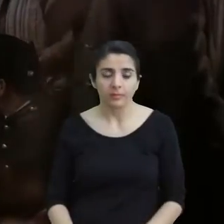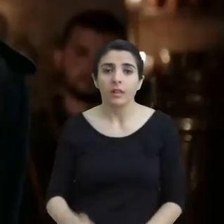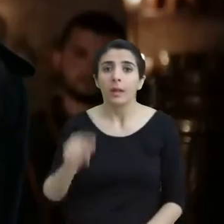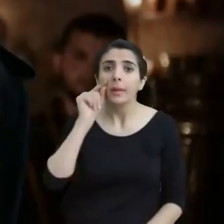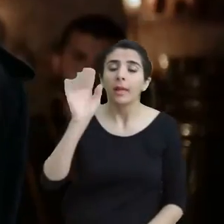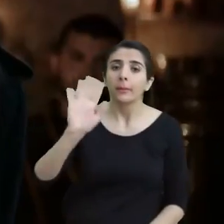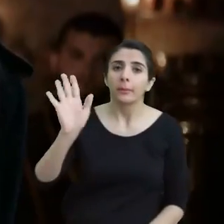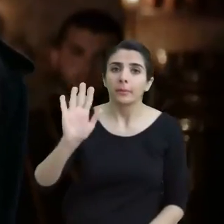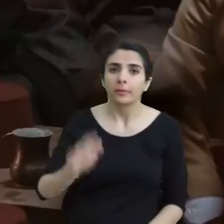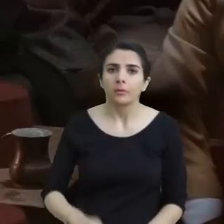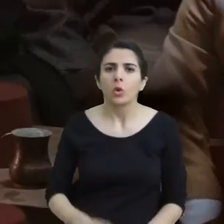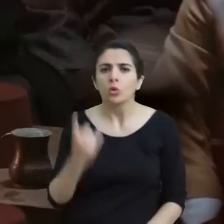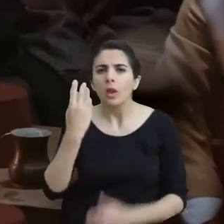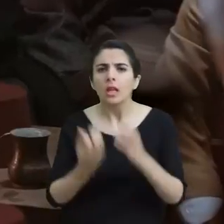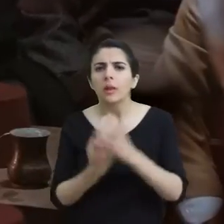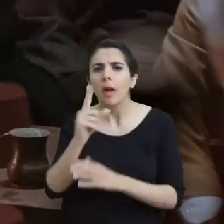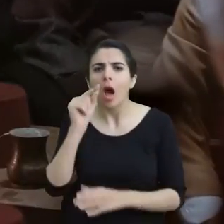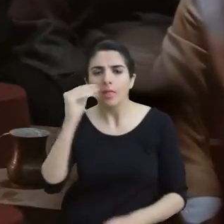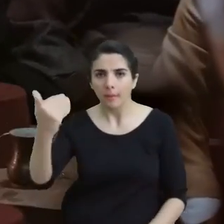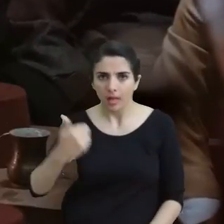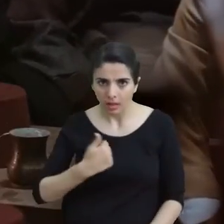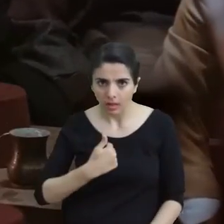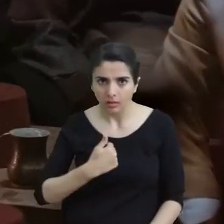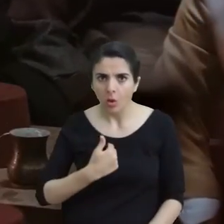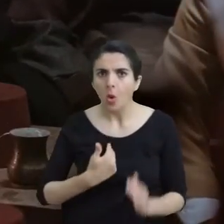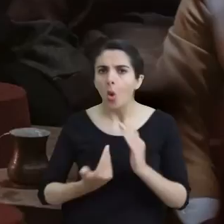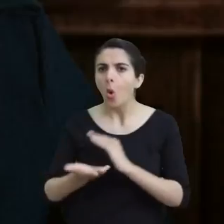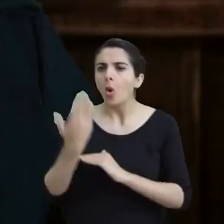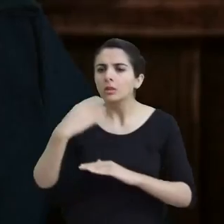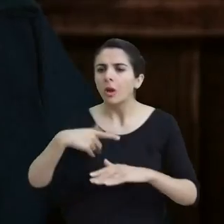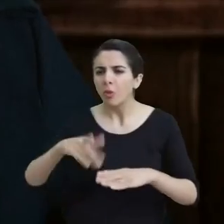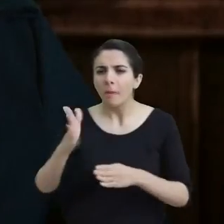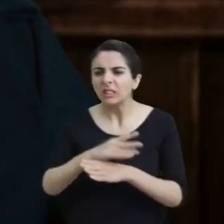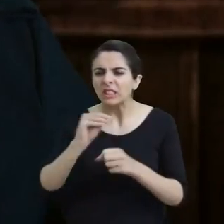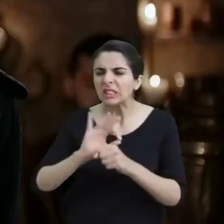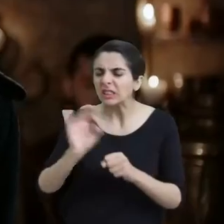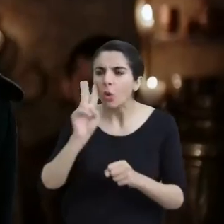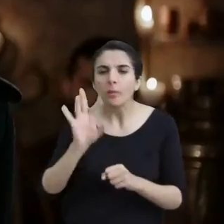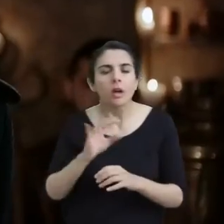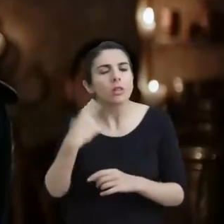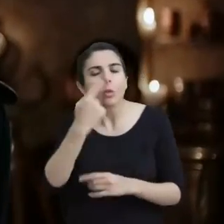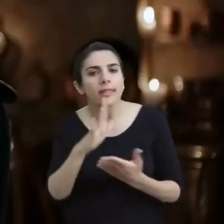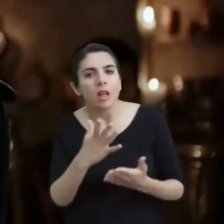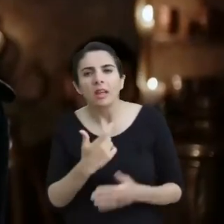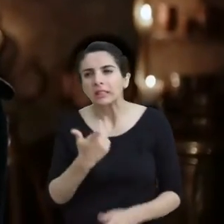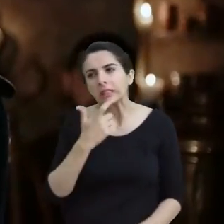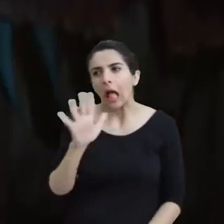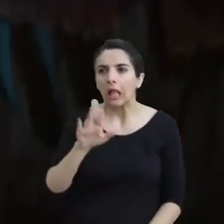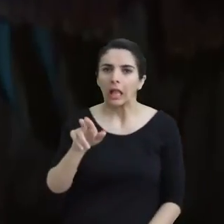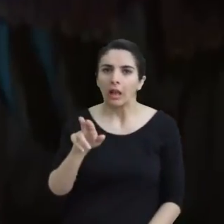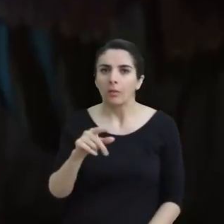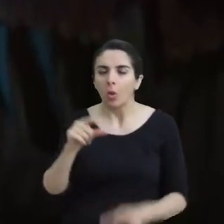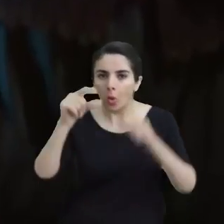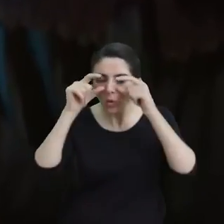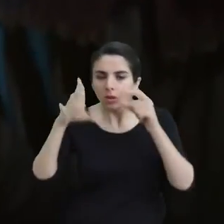Beyim. Dün sabah bir adam geldi. Daha önce bizim pazarda hiç görmedim. Nasıl biriydi? 50